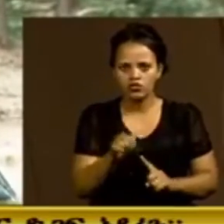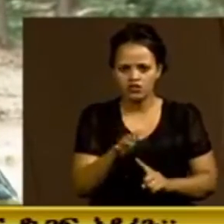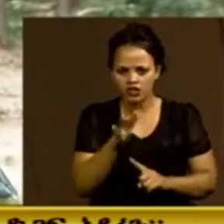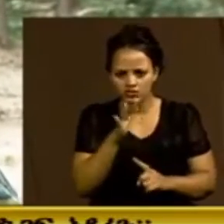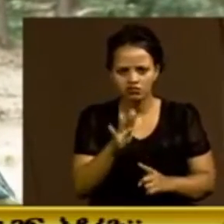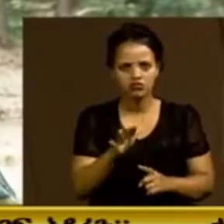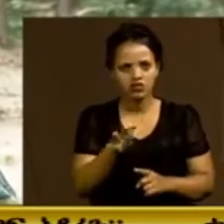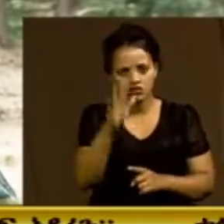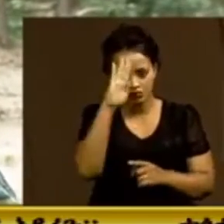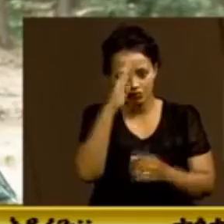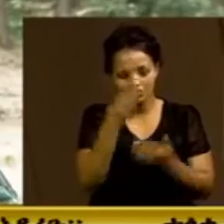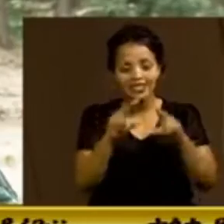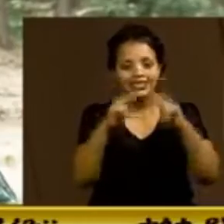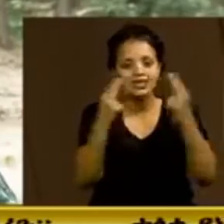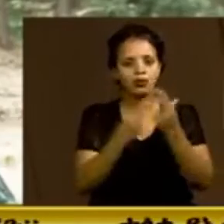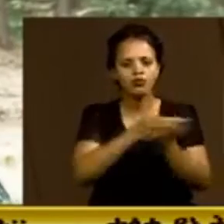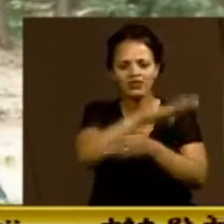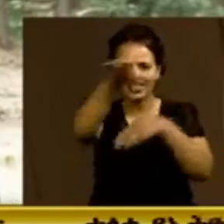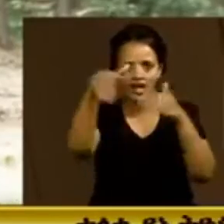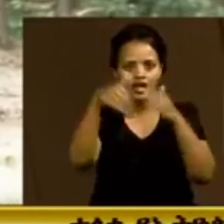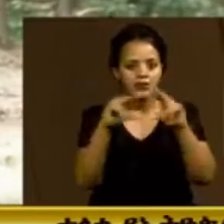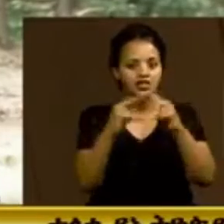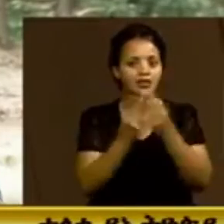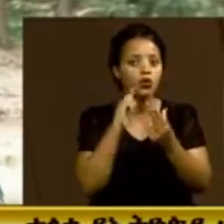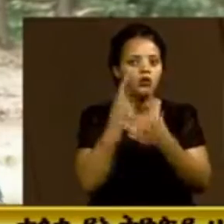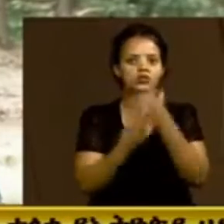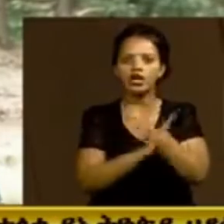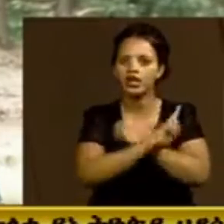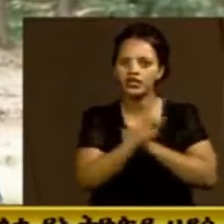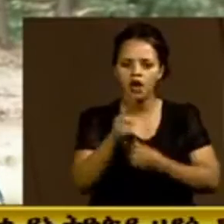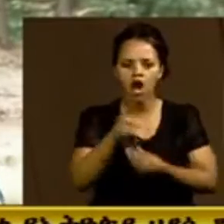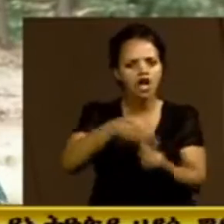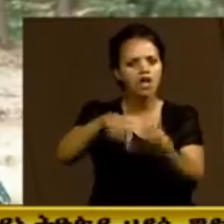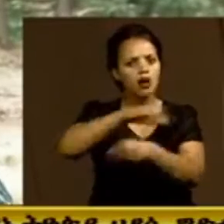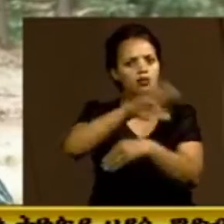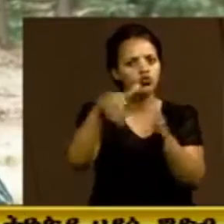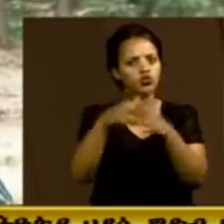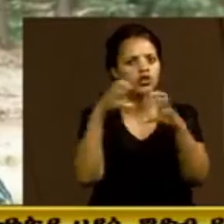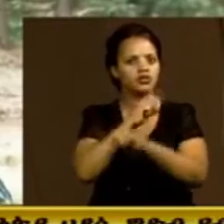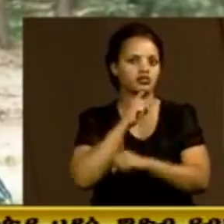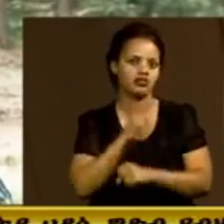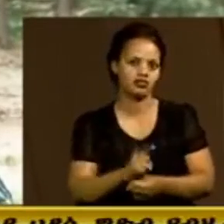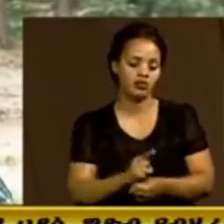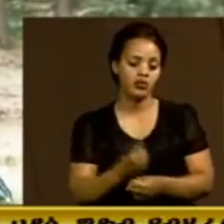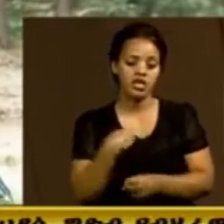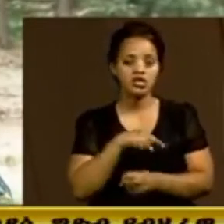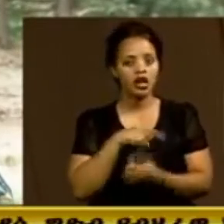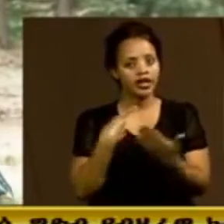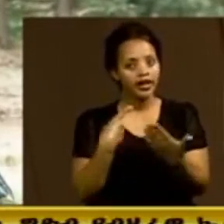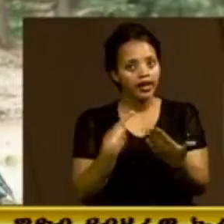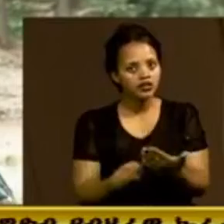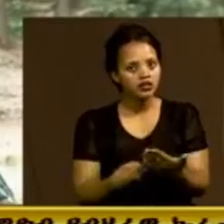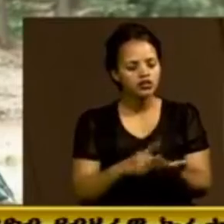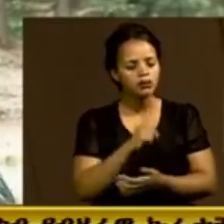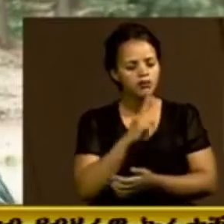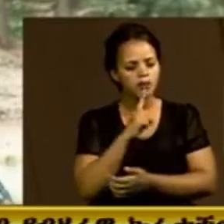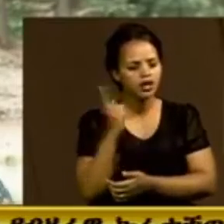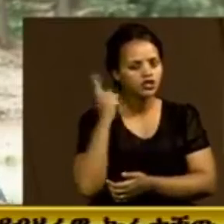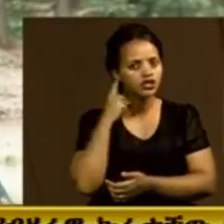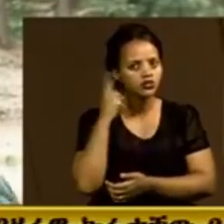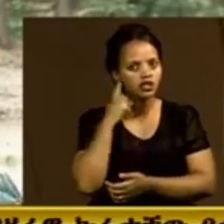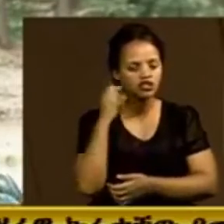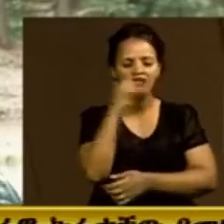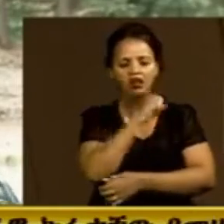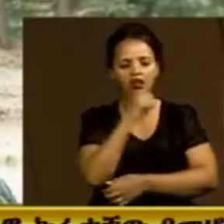አይምርም። ቤተሰብ ጠቅላላ፣ እንኳን ቤተሰብ ብቻ አይደለም አካባቢ ሁሉ የሚጨርስ ነው። እኛ ይሄንም ዝም ብለን ሰምተን